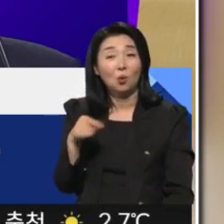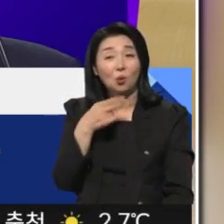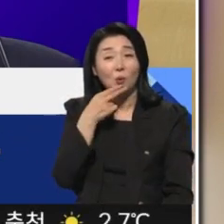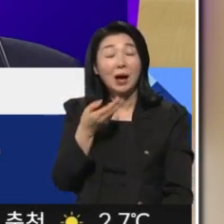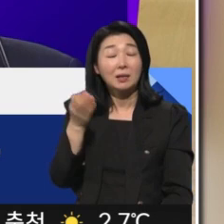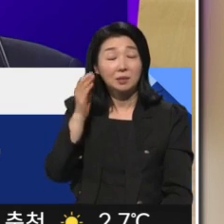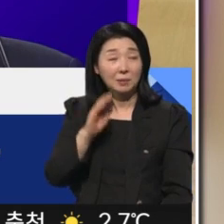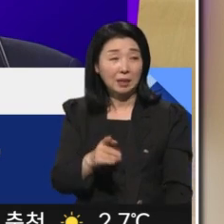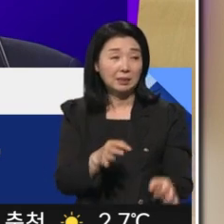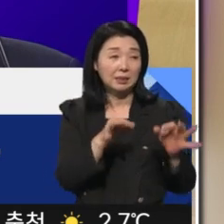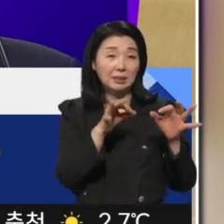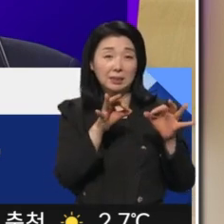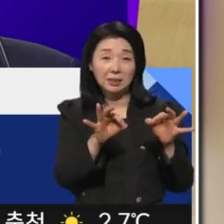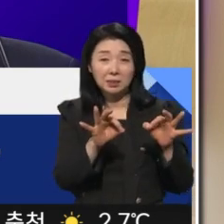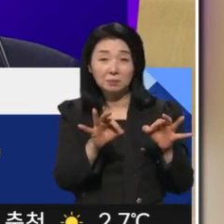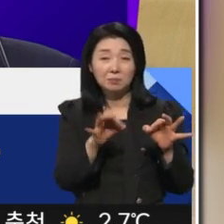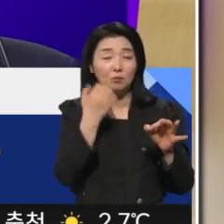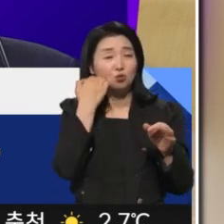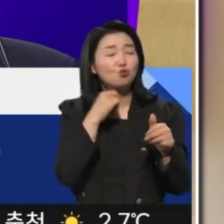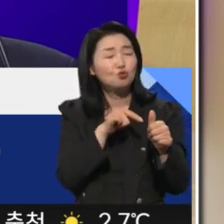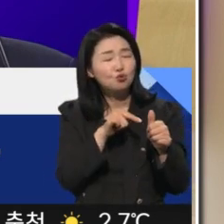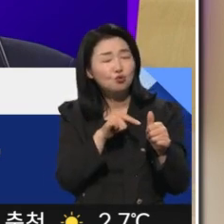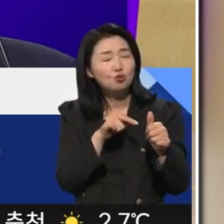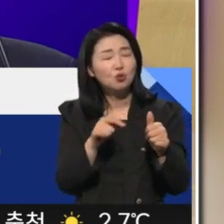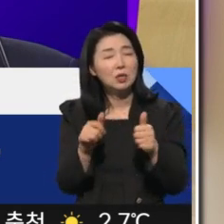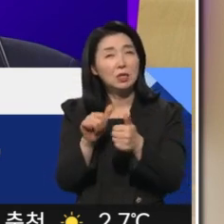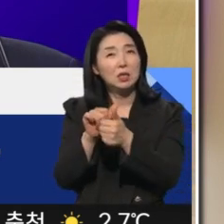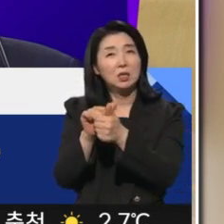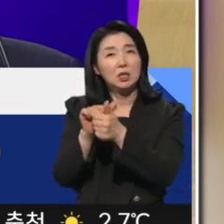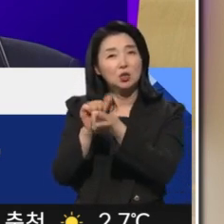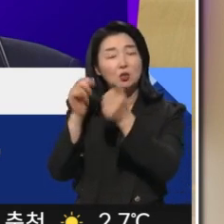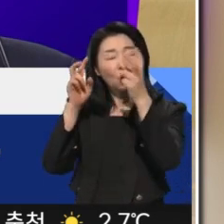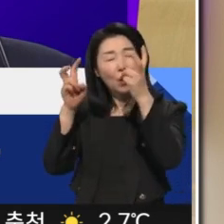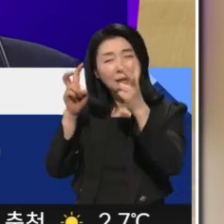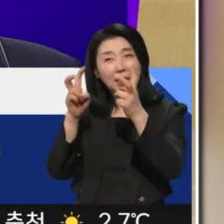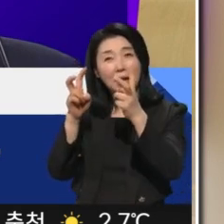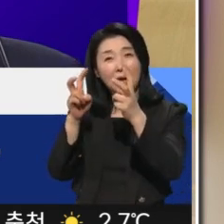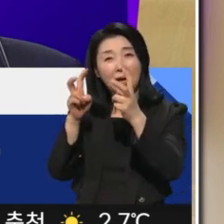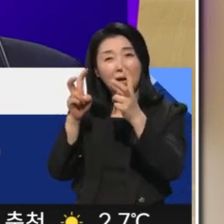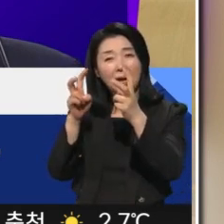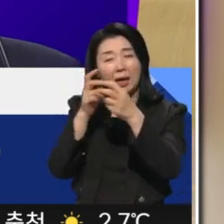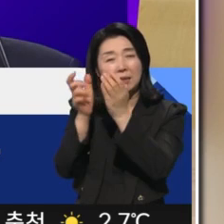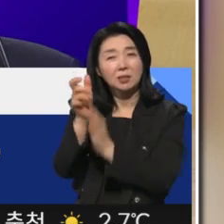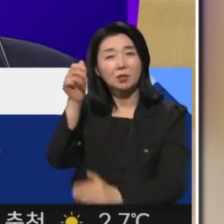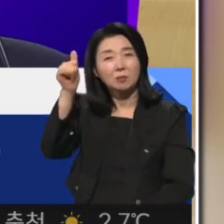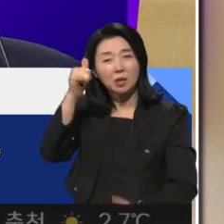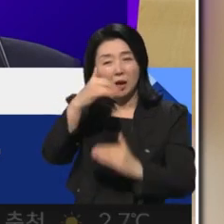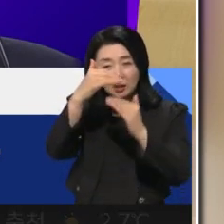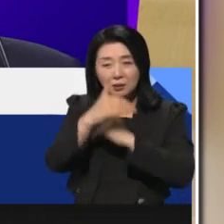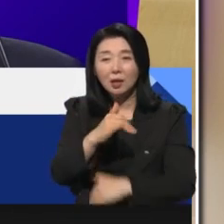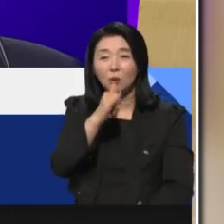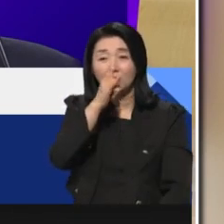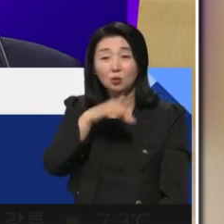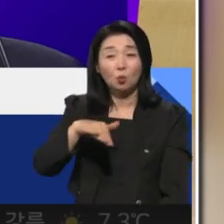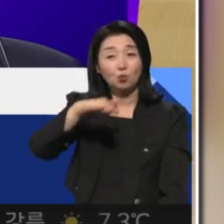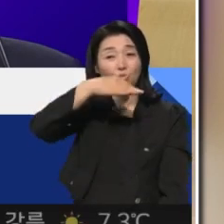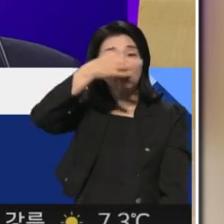그 김아묵의 증권사 지점장의 판결문에 우리